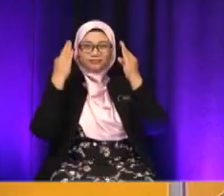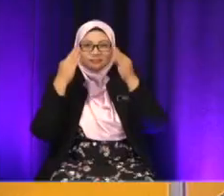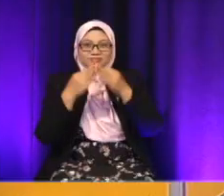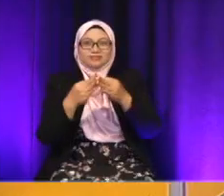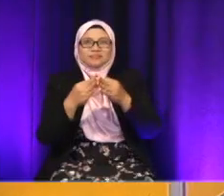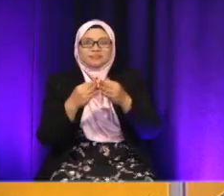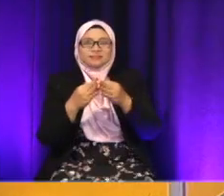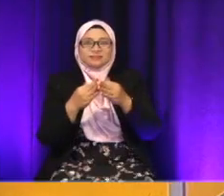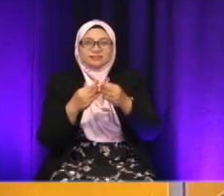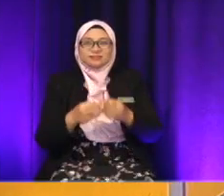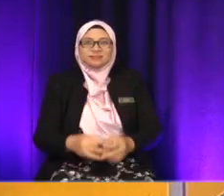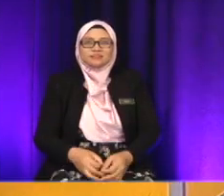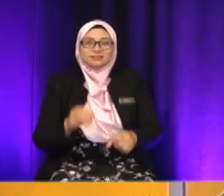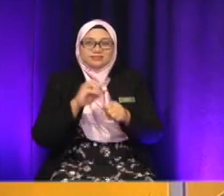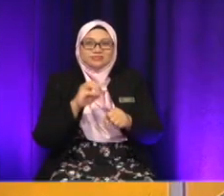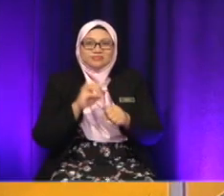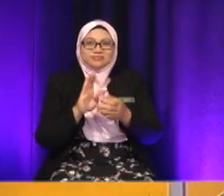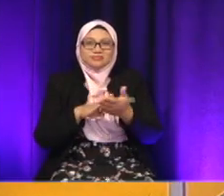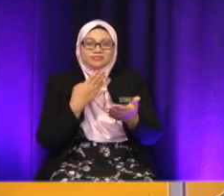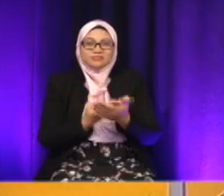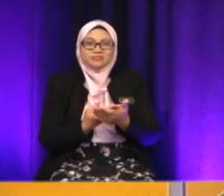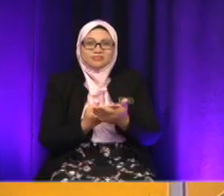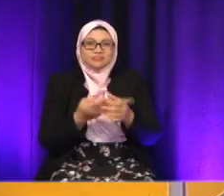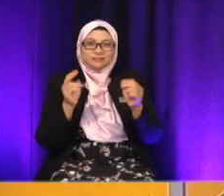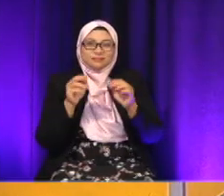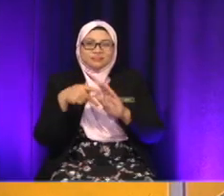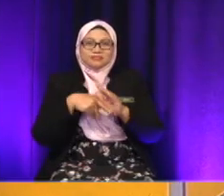ialah dalam bak pengaturan